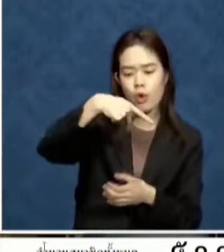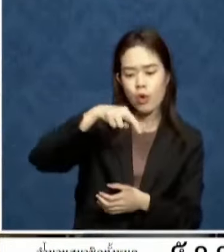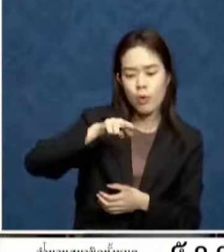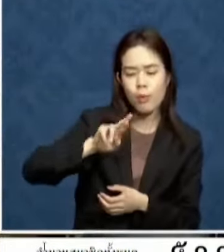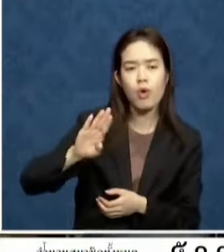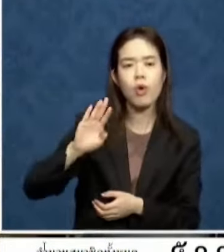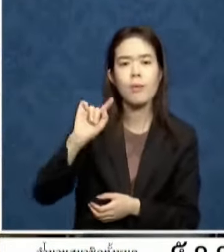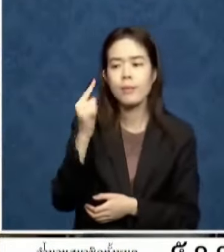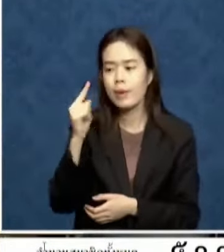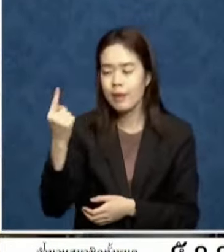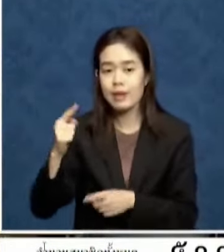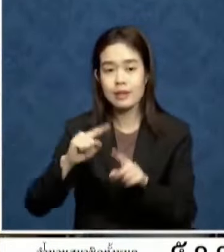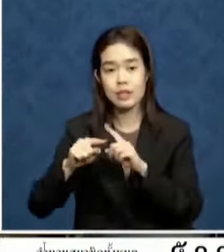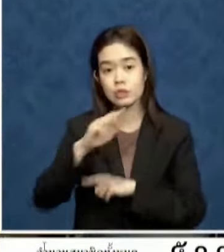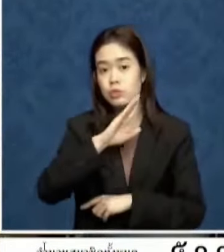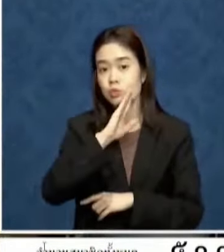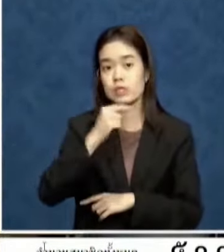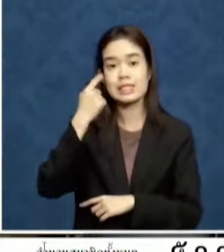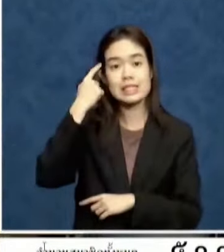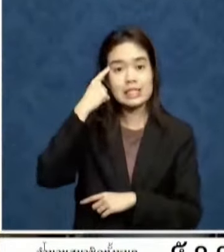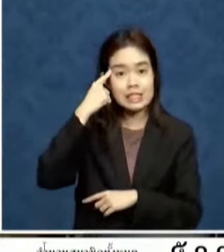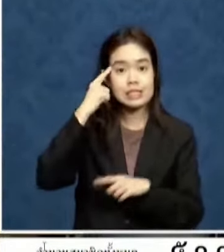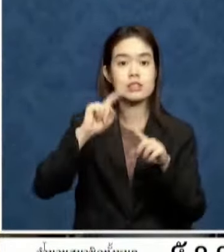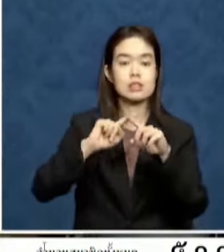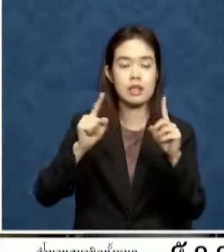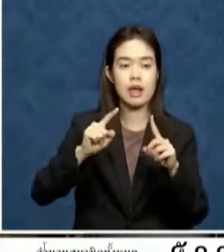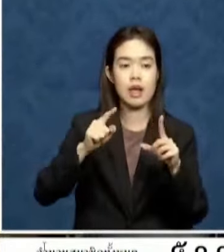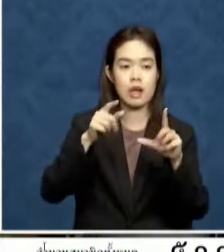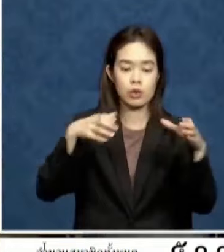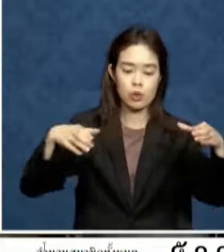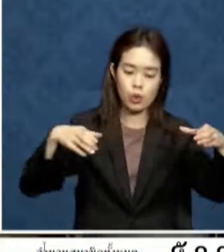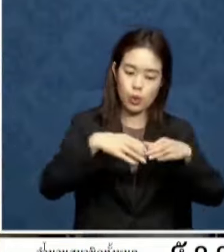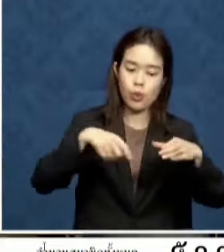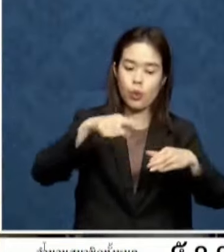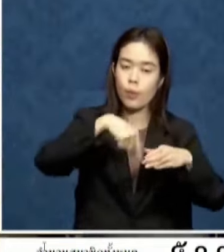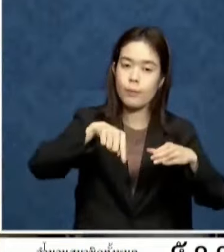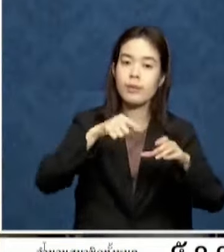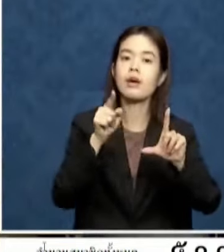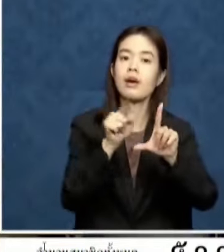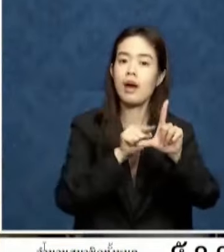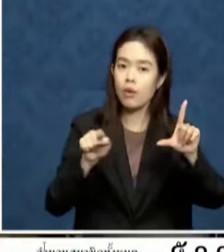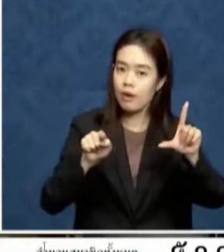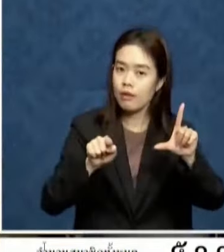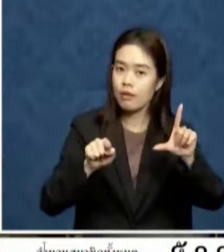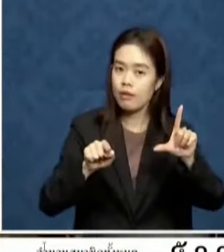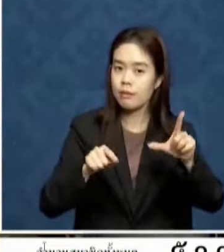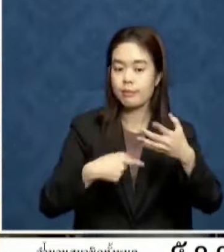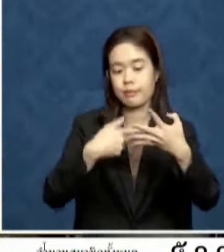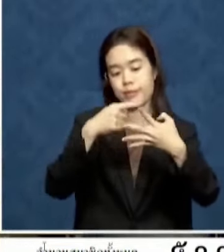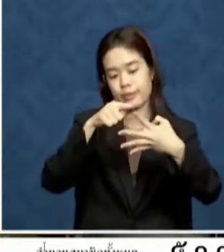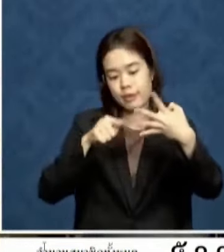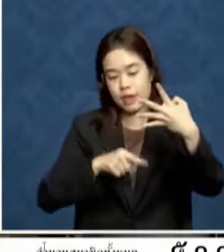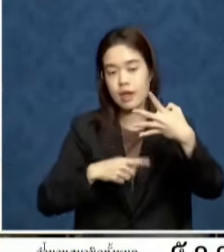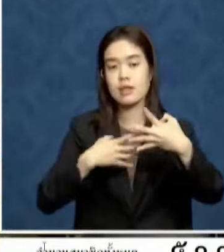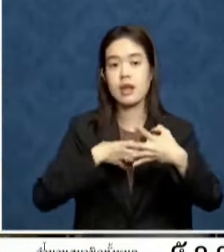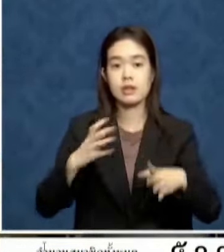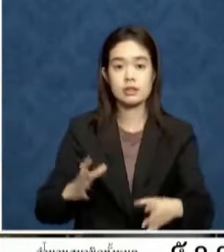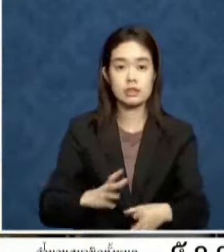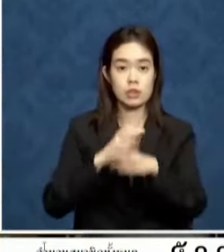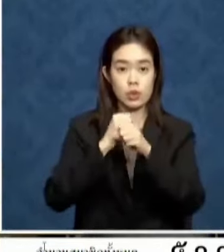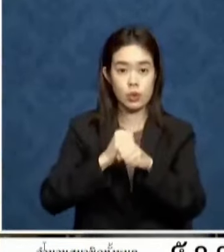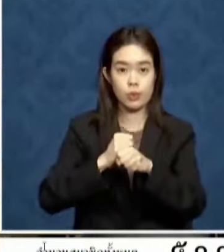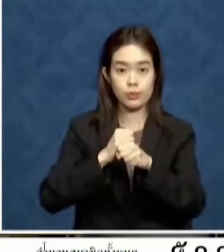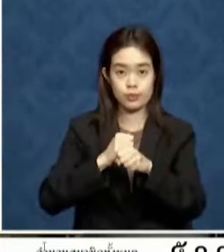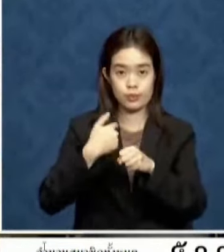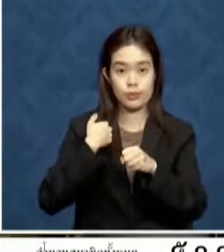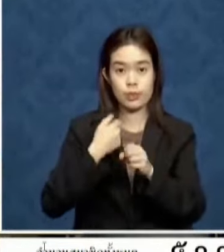ขึ้นแต่หากจะมองกว้างกว่าแค่ร่างของพรรคก้าวไกลและมองถึงเนื้อหาสาระที่อยู่ในทั้ง4ร่างผมพยายามสรุปให้เห็นภาพชัดเจนครับดังที่ปราก